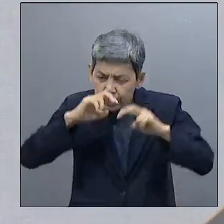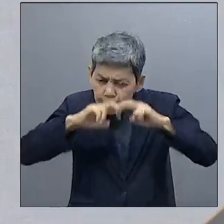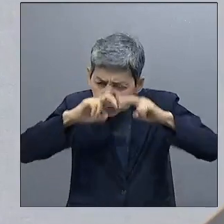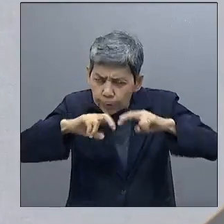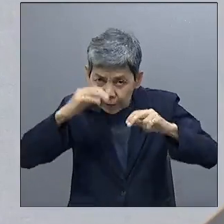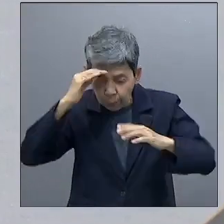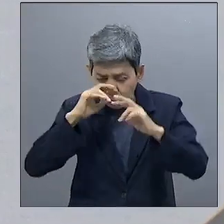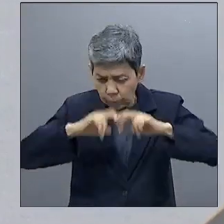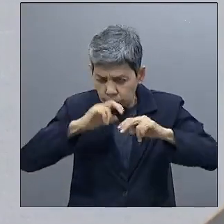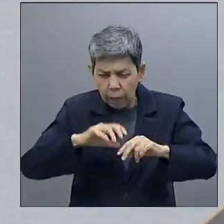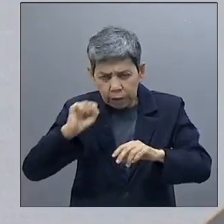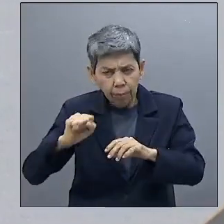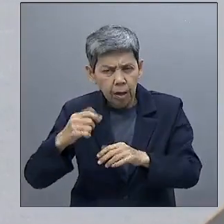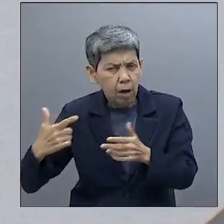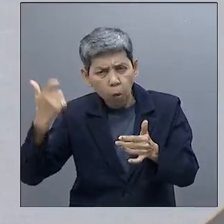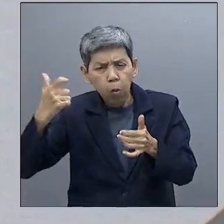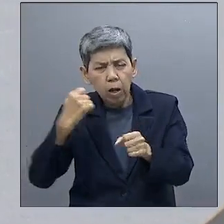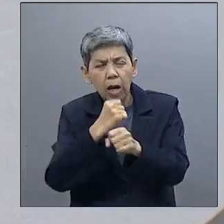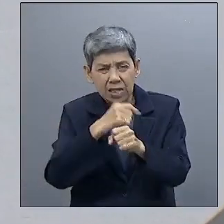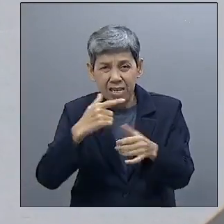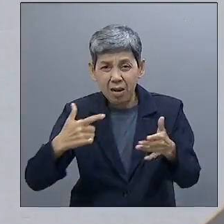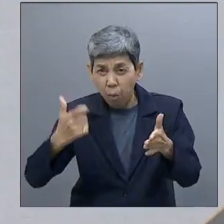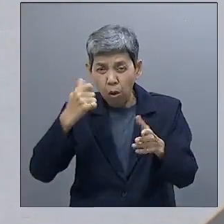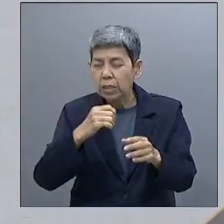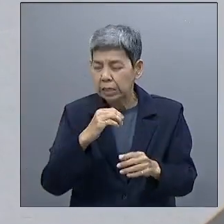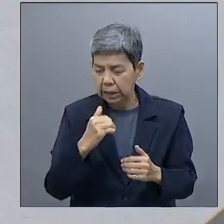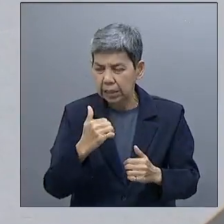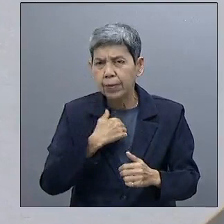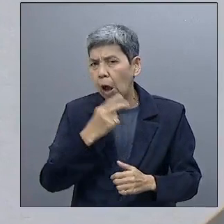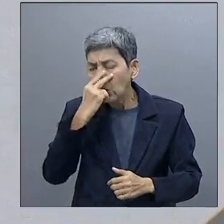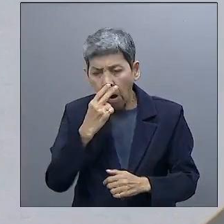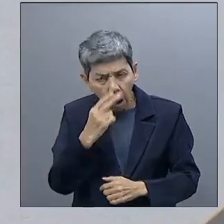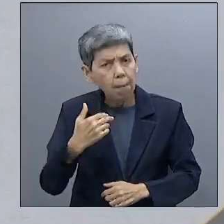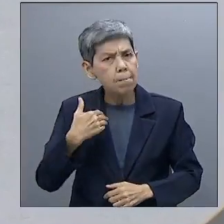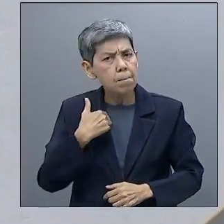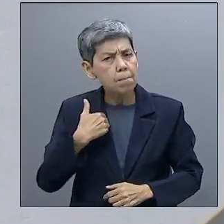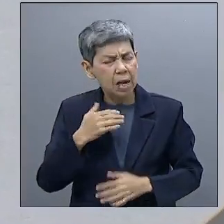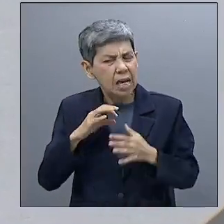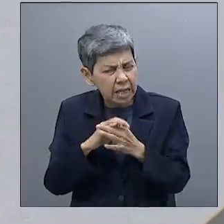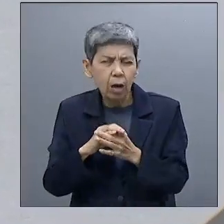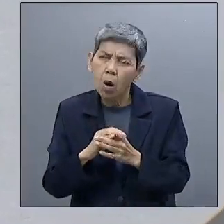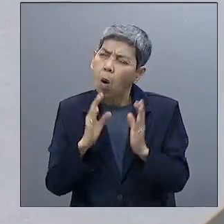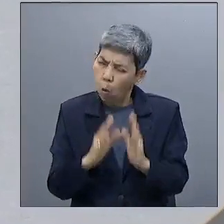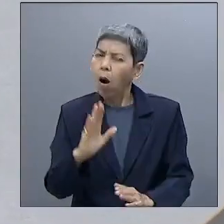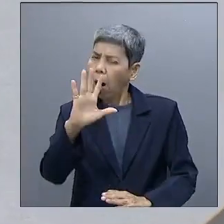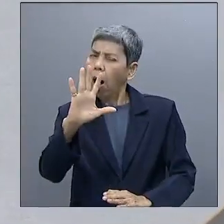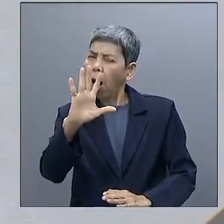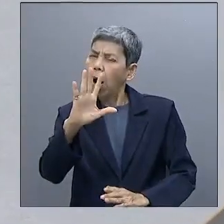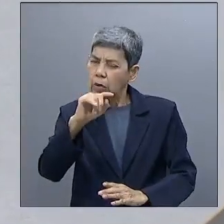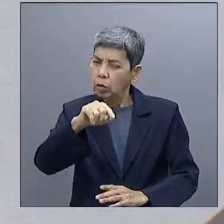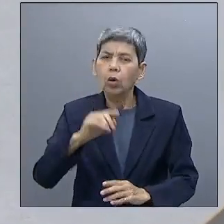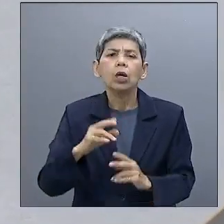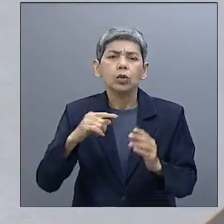เร่งจับกุมมือปืนที่โดยเร็วที่สุดนะคะหลังจากที่พบว่าน่าจะมีไม่ต่ำกว่า 5คนแล้วก็อยู่ในพื้นที่